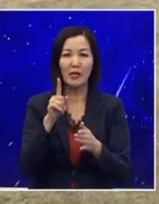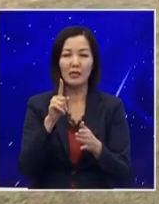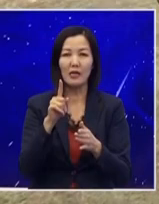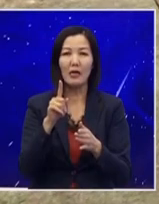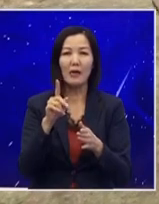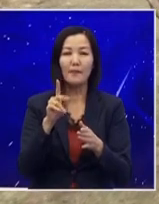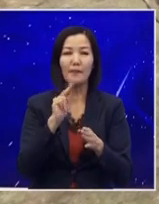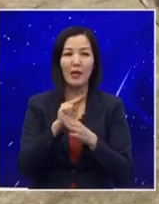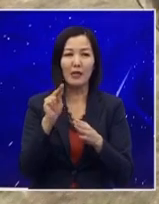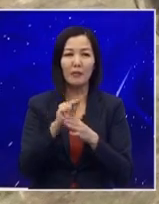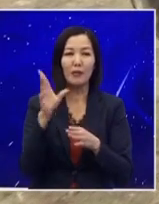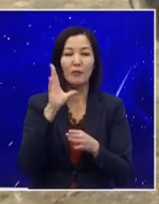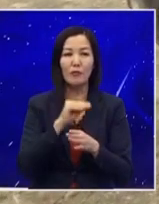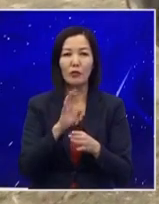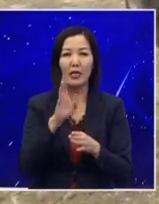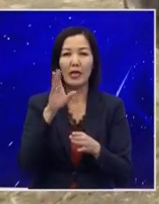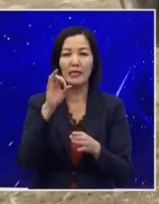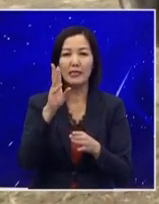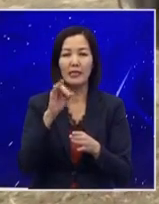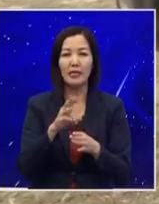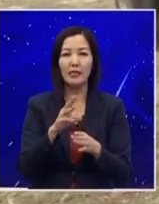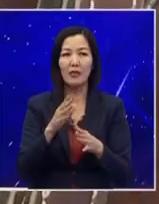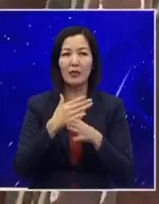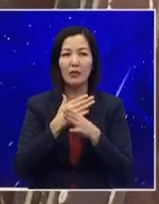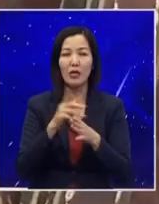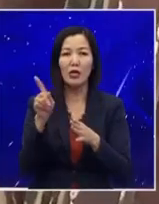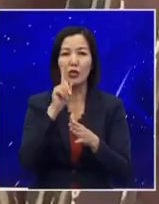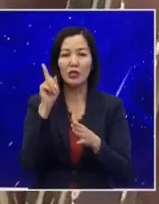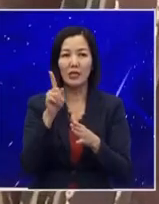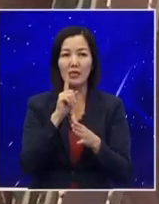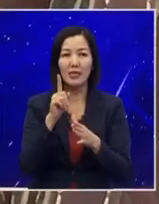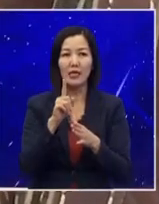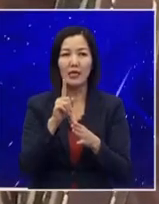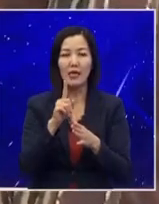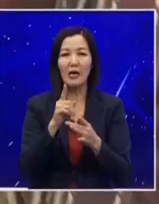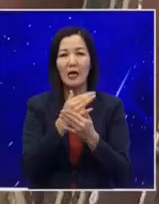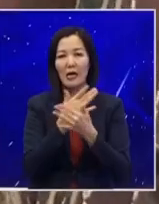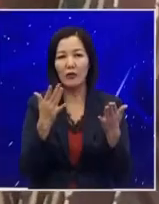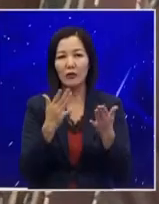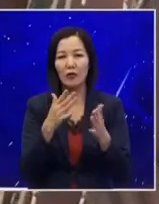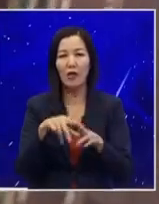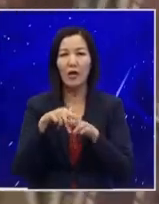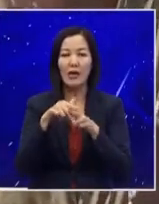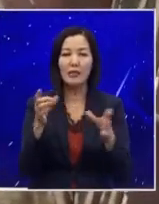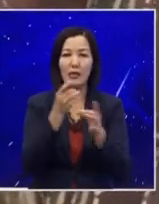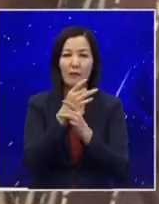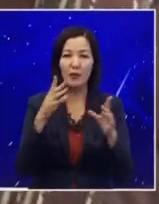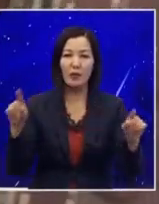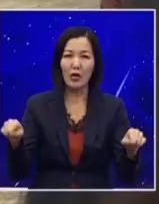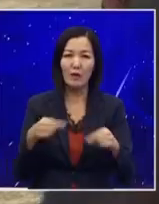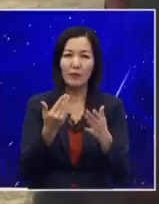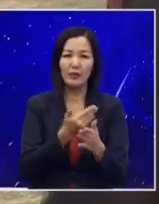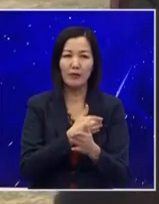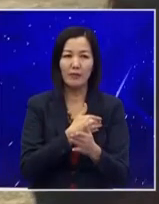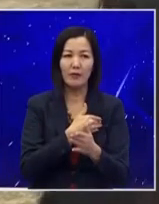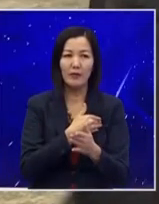атбегілерінің біріне айналды. Әсет осындай шаралар арқылы жастарға ер тұрманды насихаттап, атқа міну мәдениетін қалыптастырсам дейді.